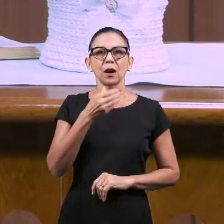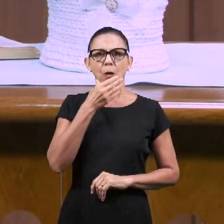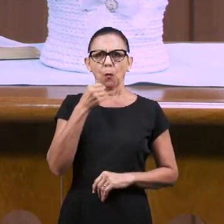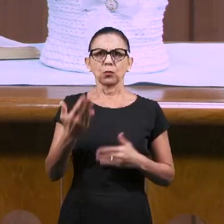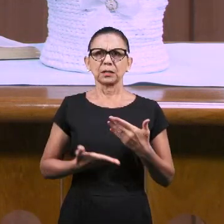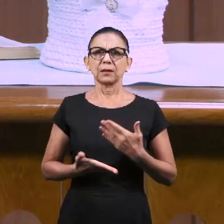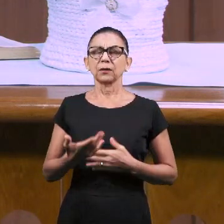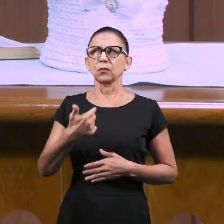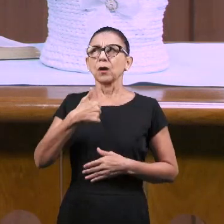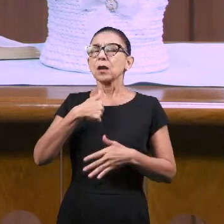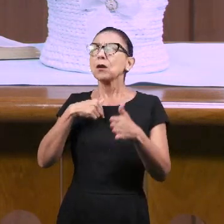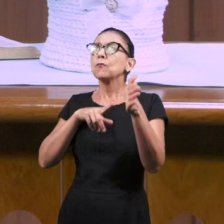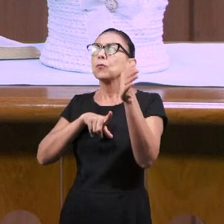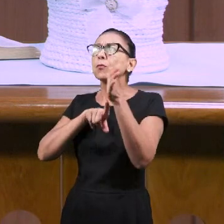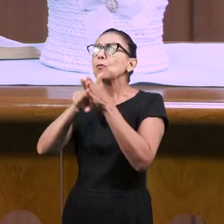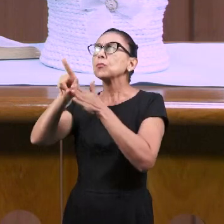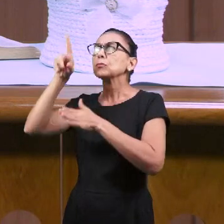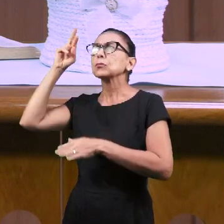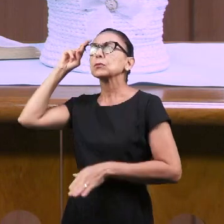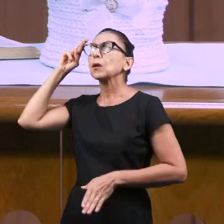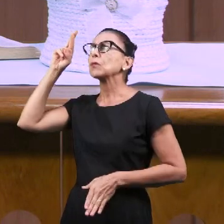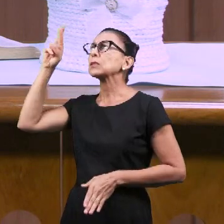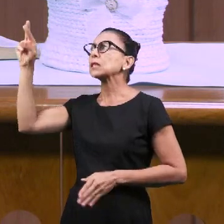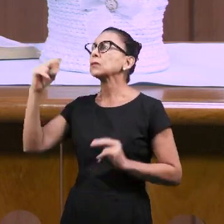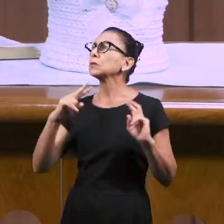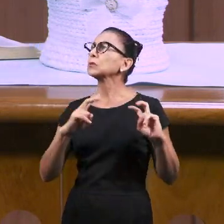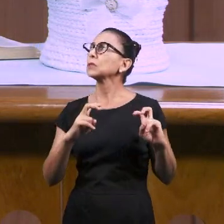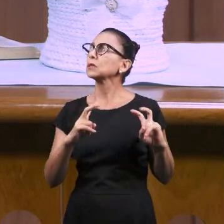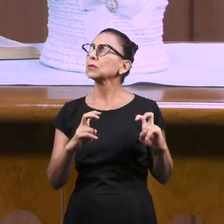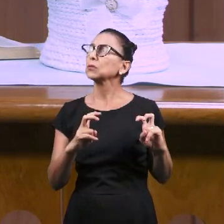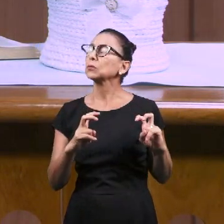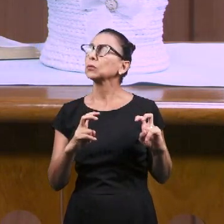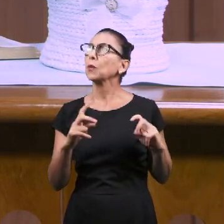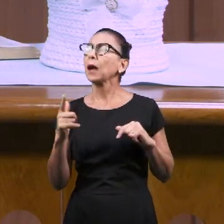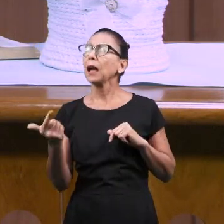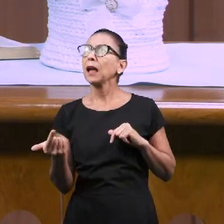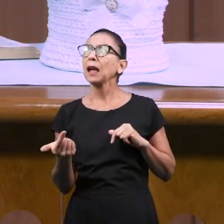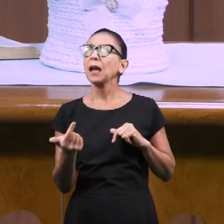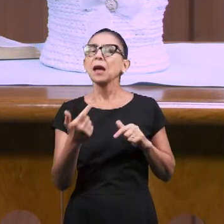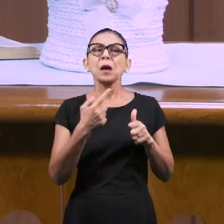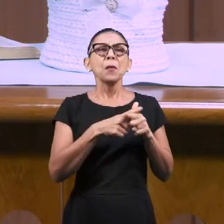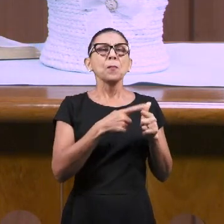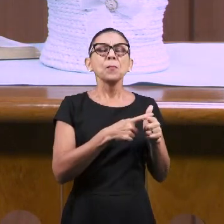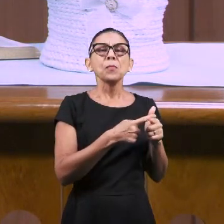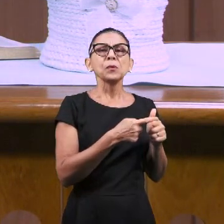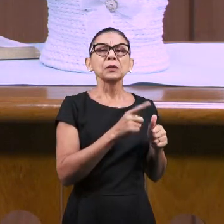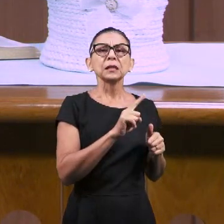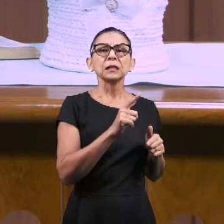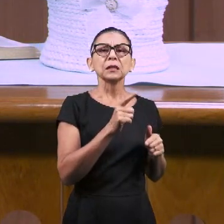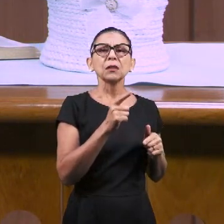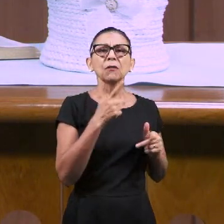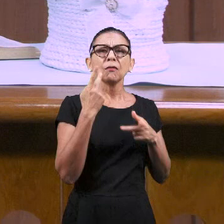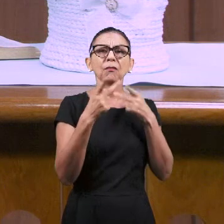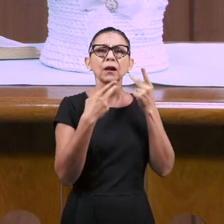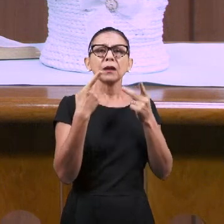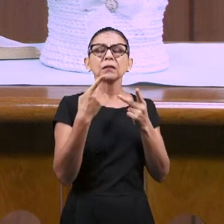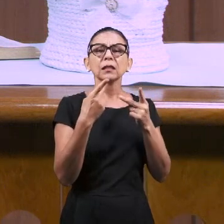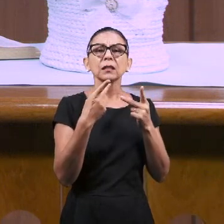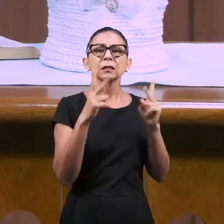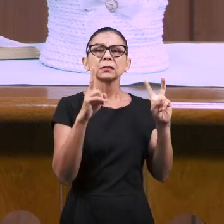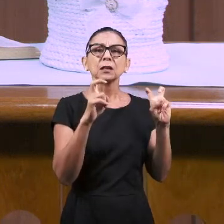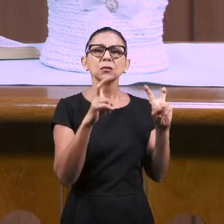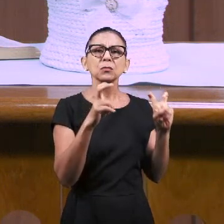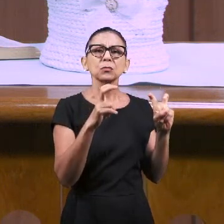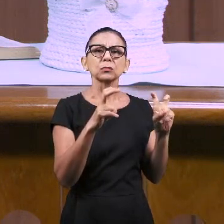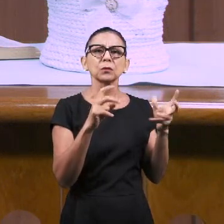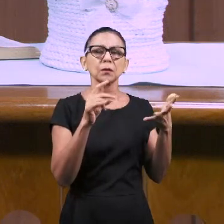suis allé consulter au Seigneur à propos des sujets. Chaque tête pense un jour. Pourquoi on ne pense pas sur ça? Pourquoi on ne parle pas sur ça? Je veux dire, mes